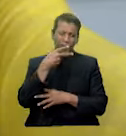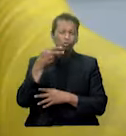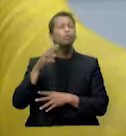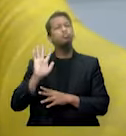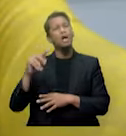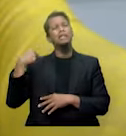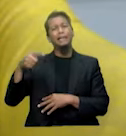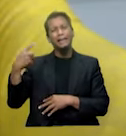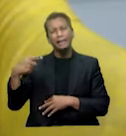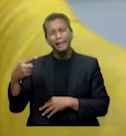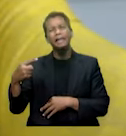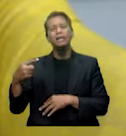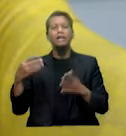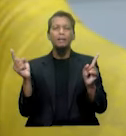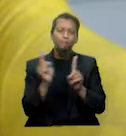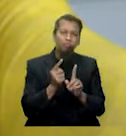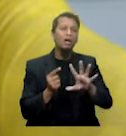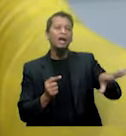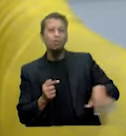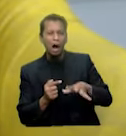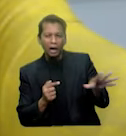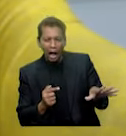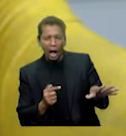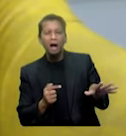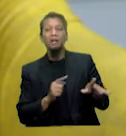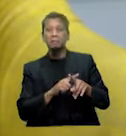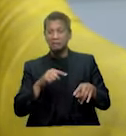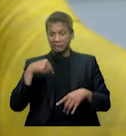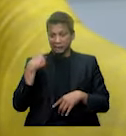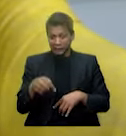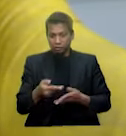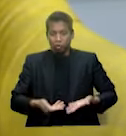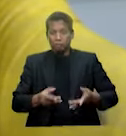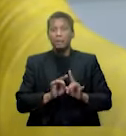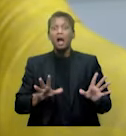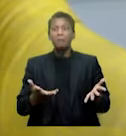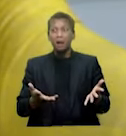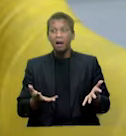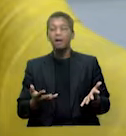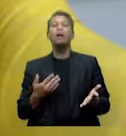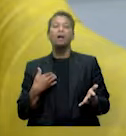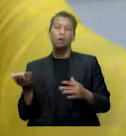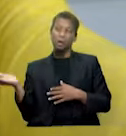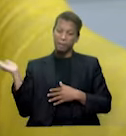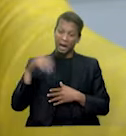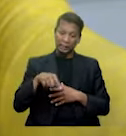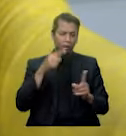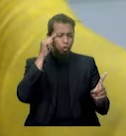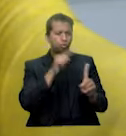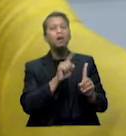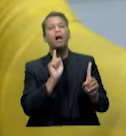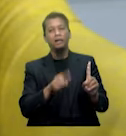keluarga dan tapi kali ini ya bedanya itu pulangnya itu dengan satu misi karena kan sudah lama enggak buat